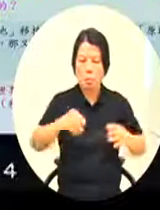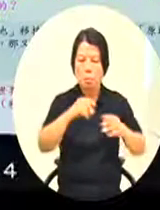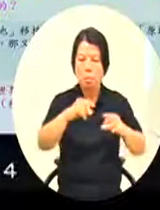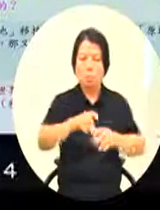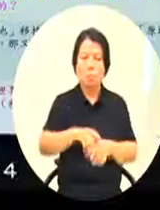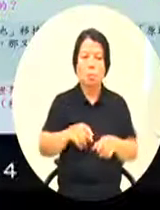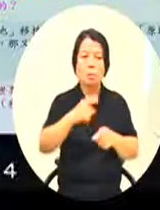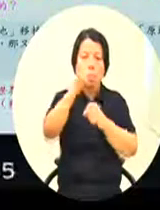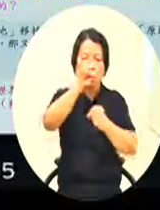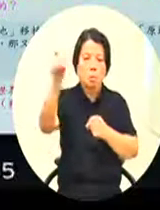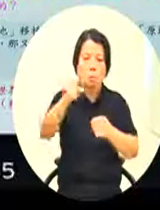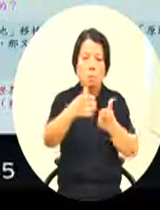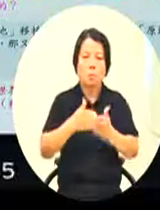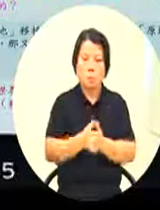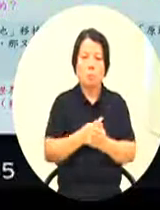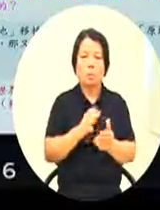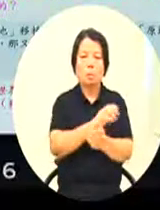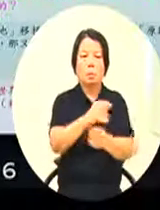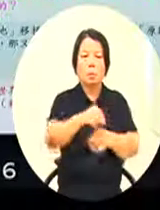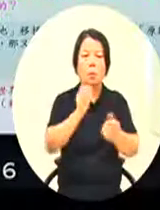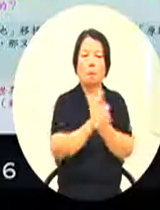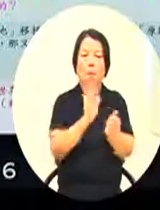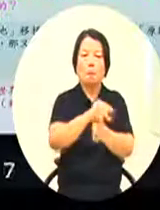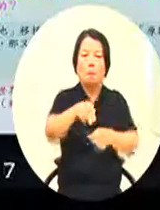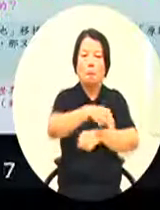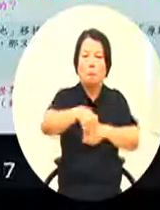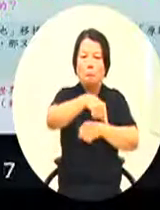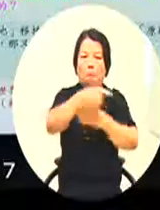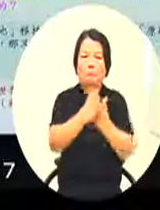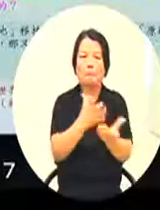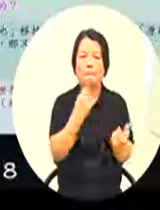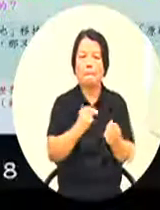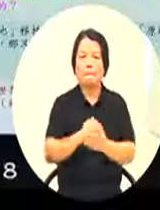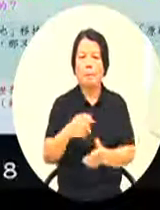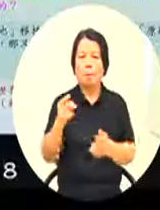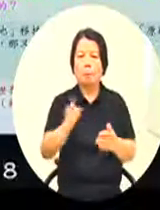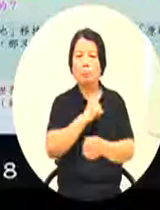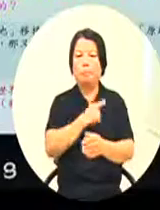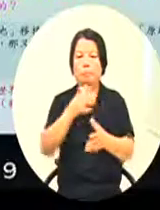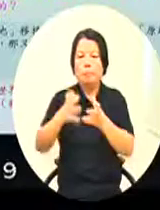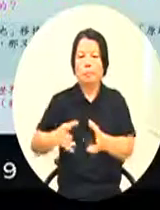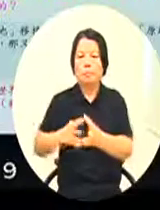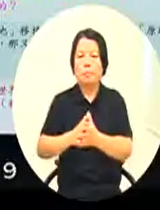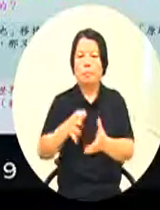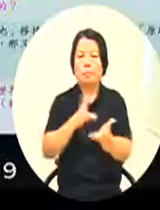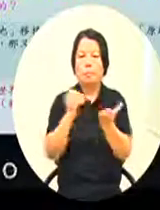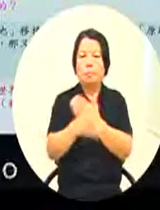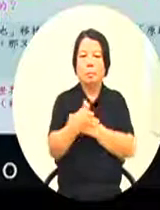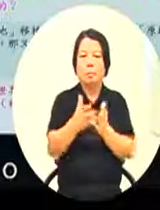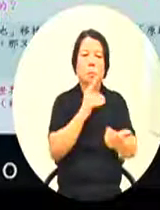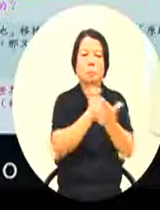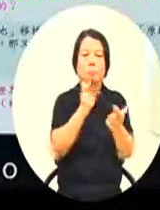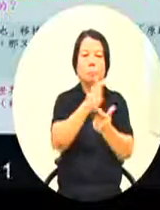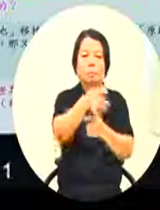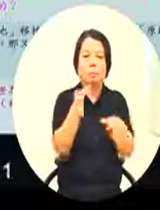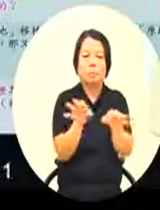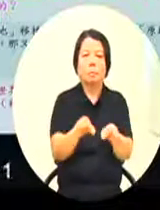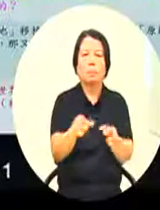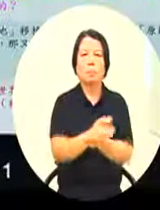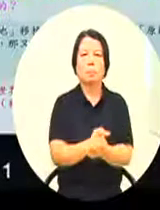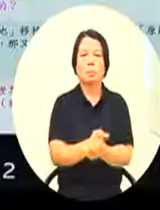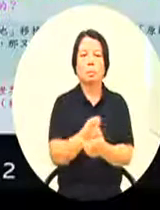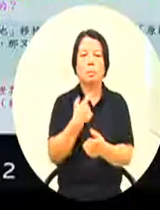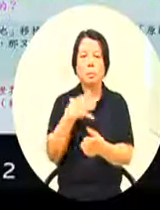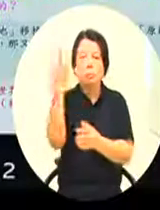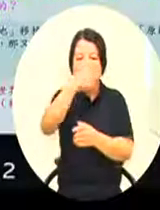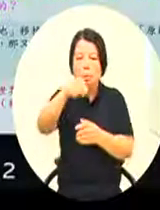约量身定做，把我们的公园自治管理条例修掉来符合要捐赠。我们的老人家